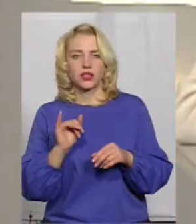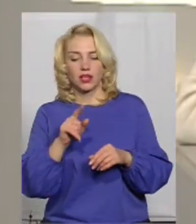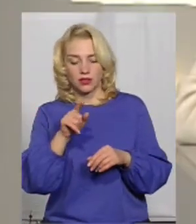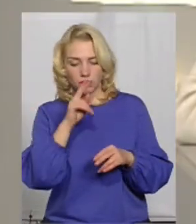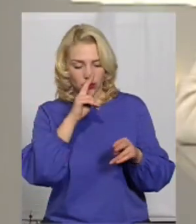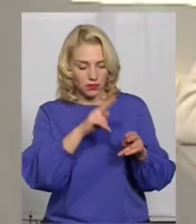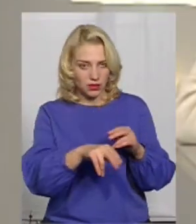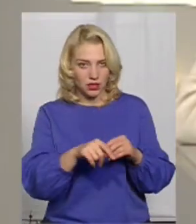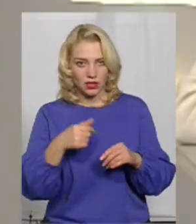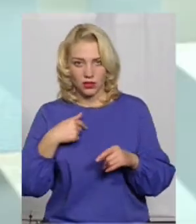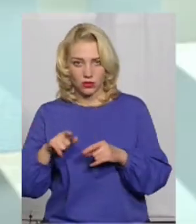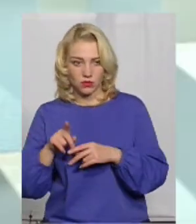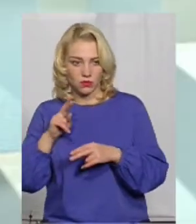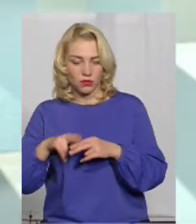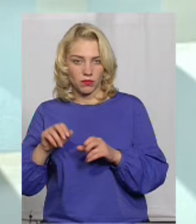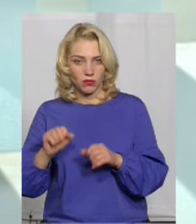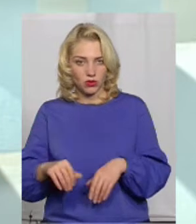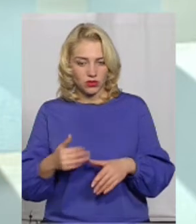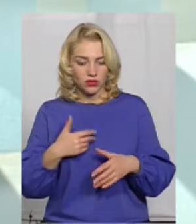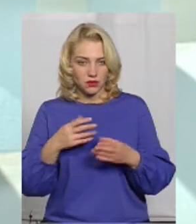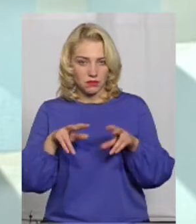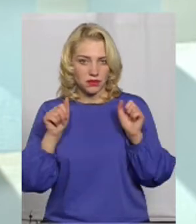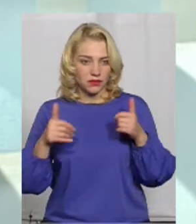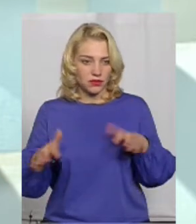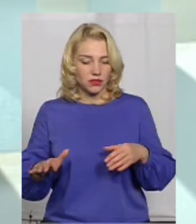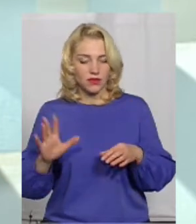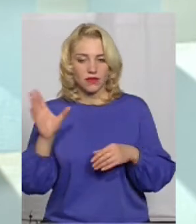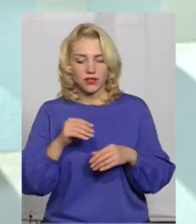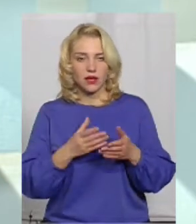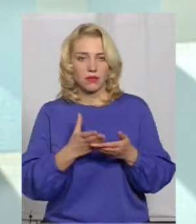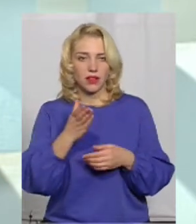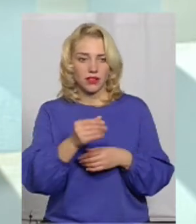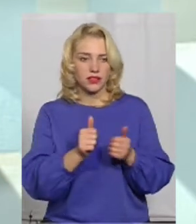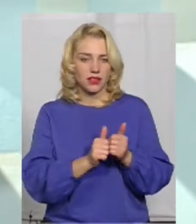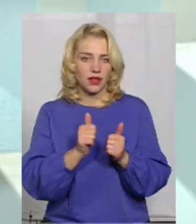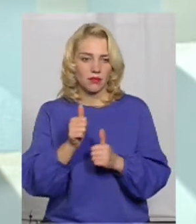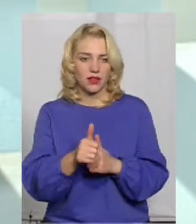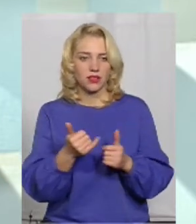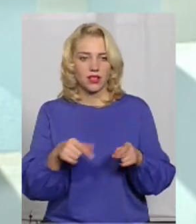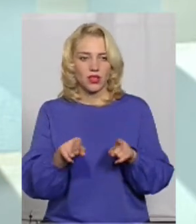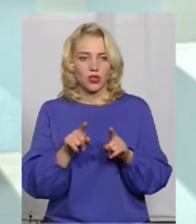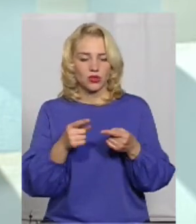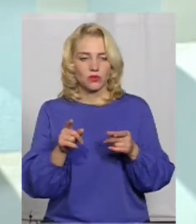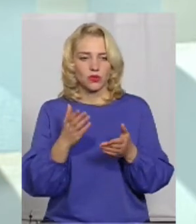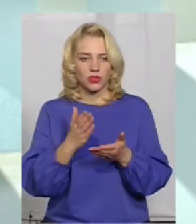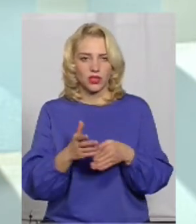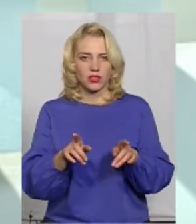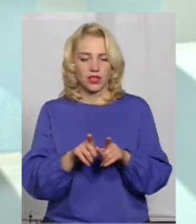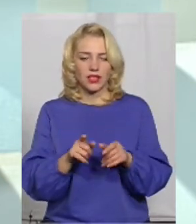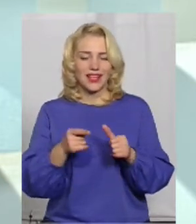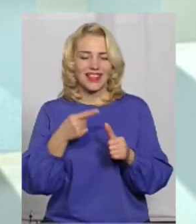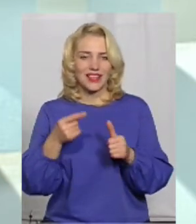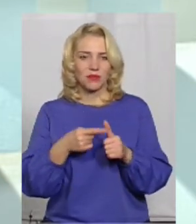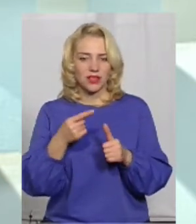пропасти, так і я можу пропасти, логічно. Все платиться наперед. Тому зараз є таке поняття, як іменні розіграші від